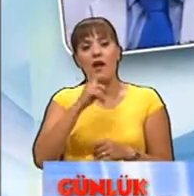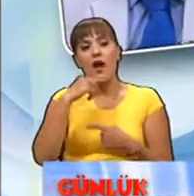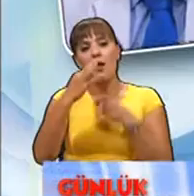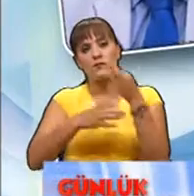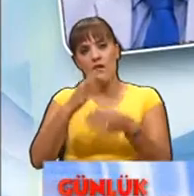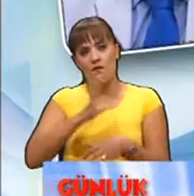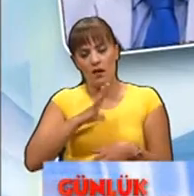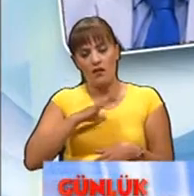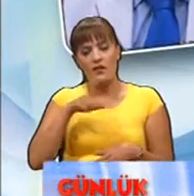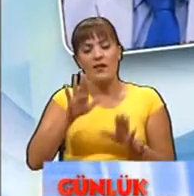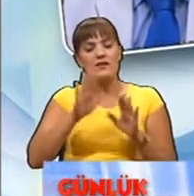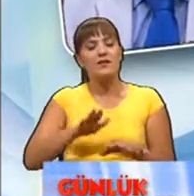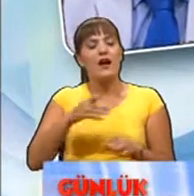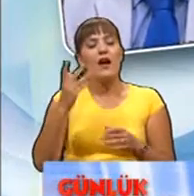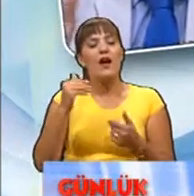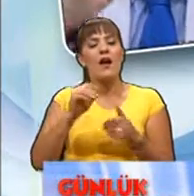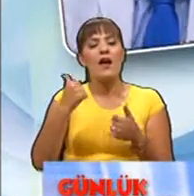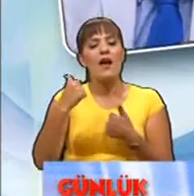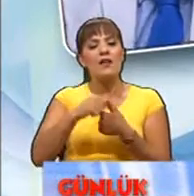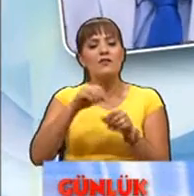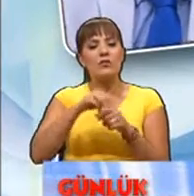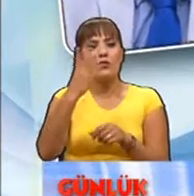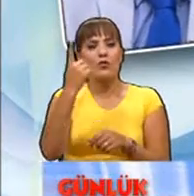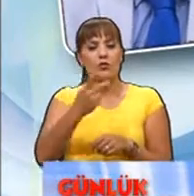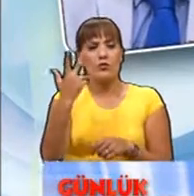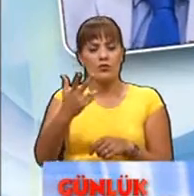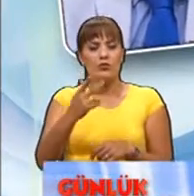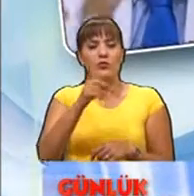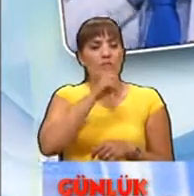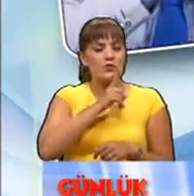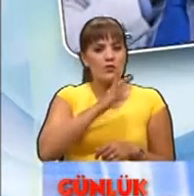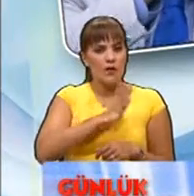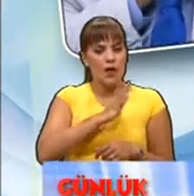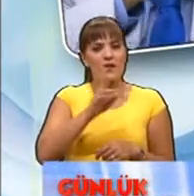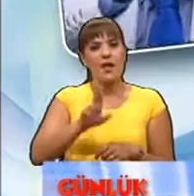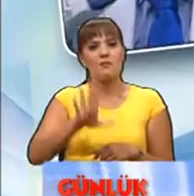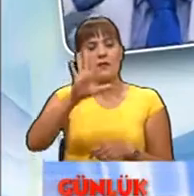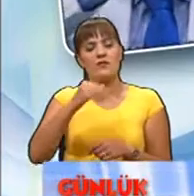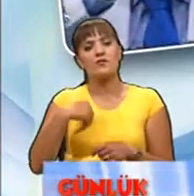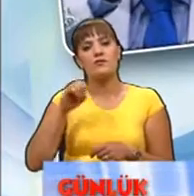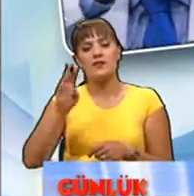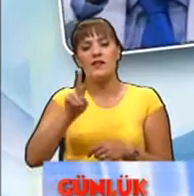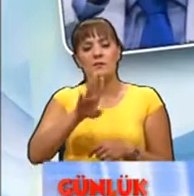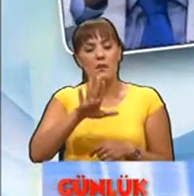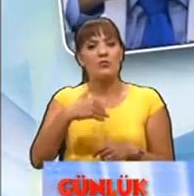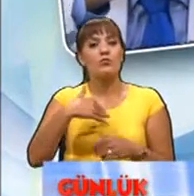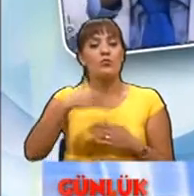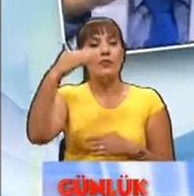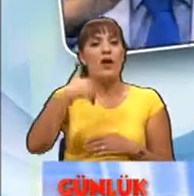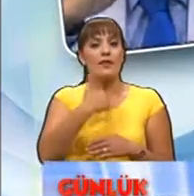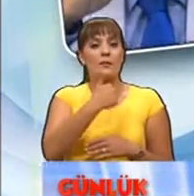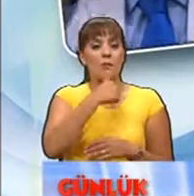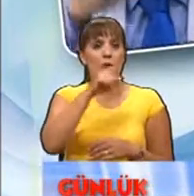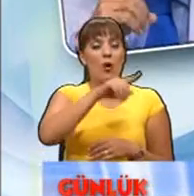var. Sağ kalan eş 4/3. 4/3. 100'ün 75'i. 25 büyük ana baba